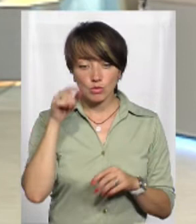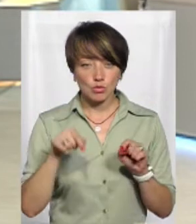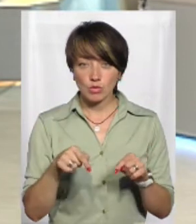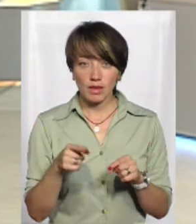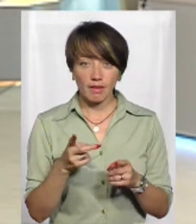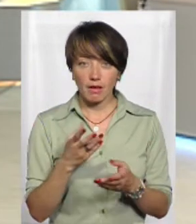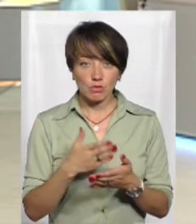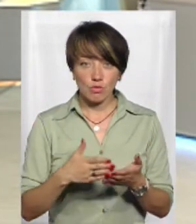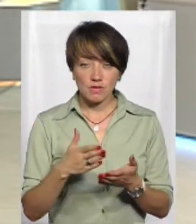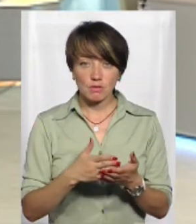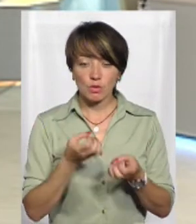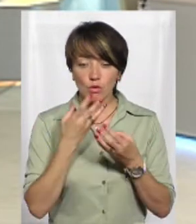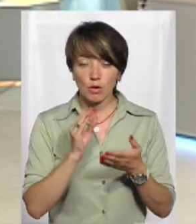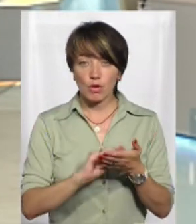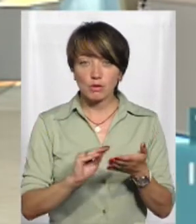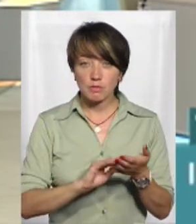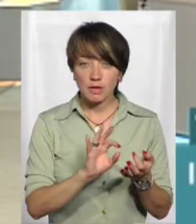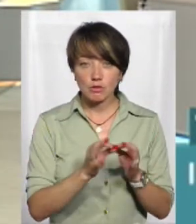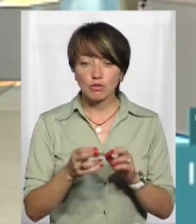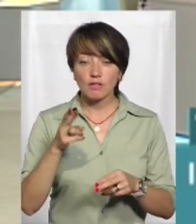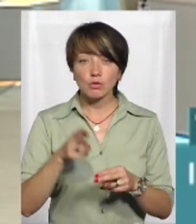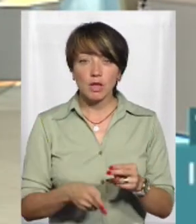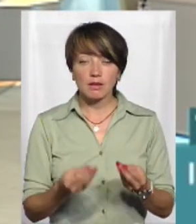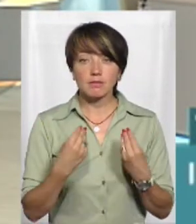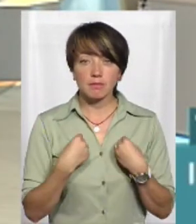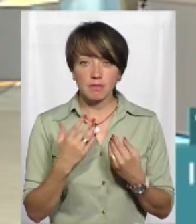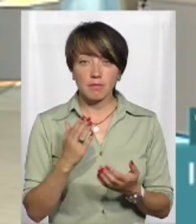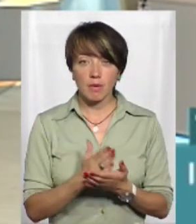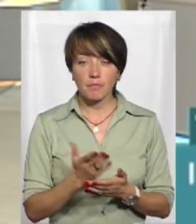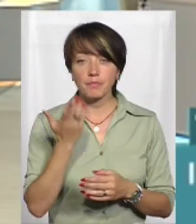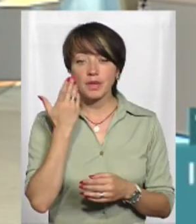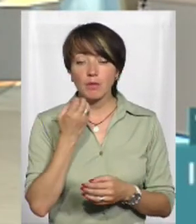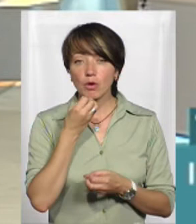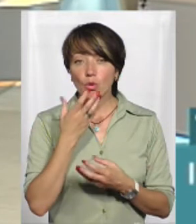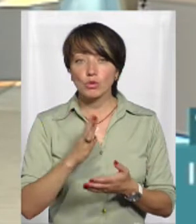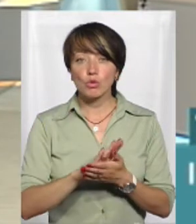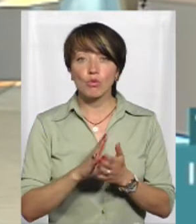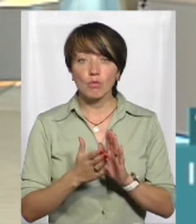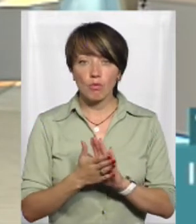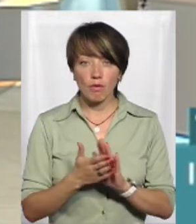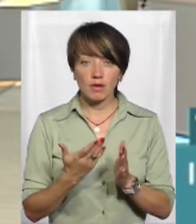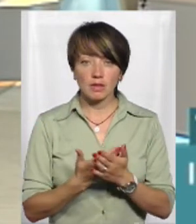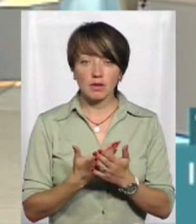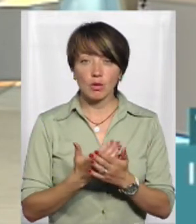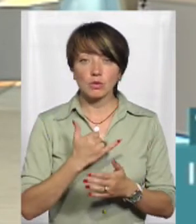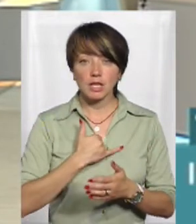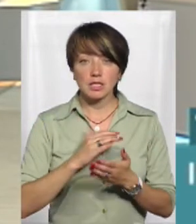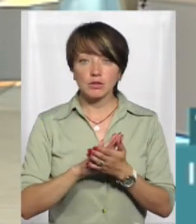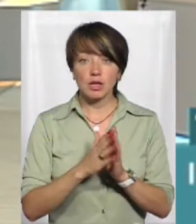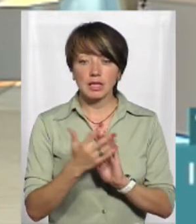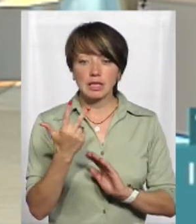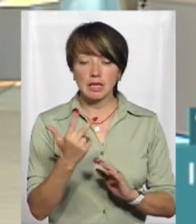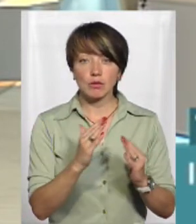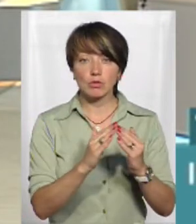тут не зовсім добре розписано, що я в кінечному результаті маю. Навіть при хороших умовах, як в нашій ситуації, три